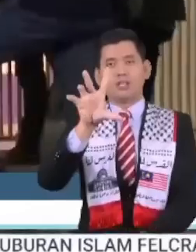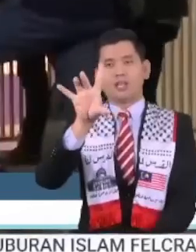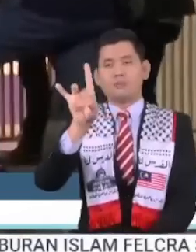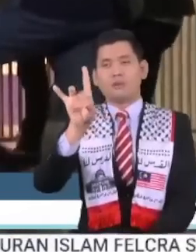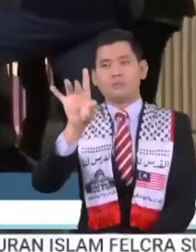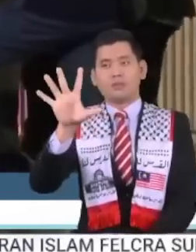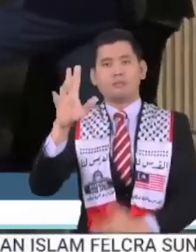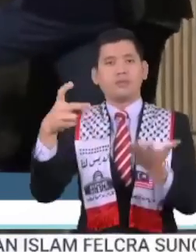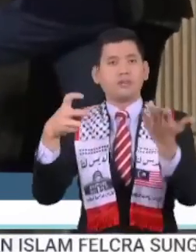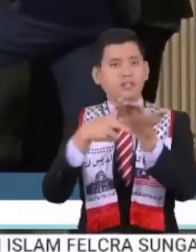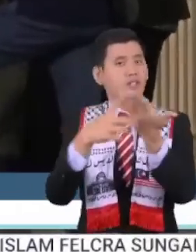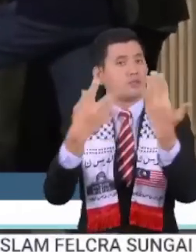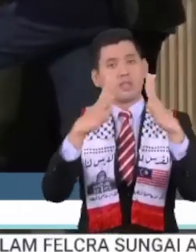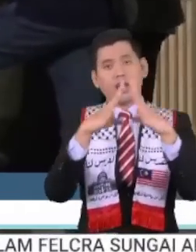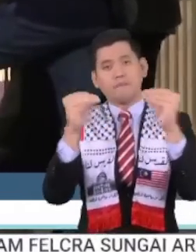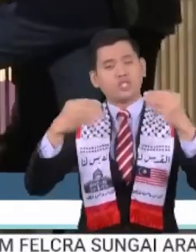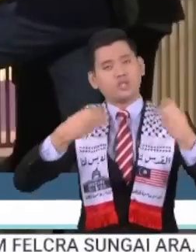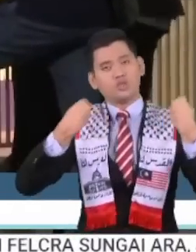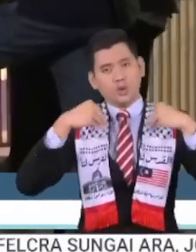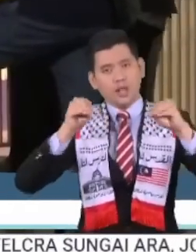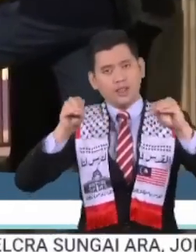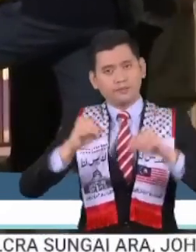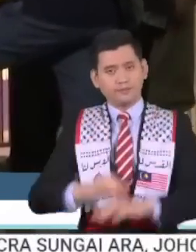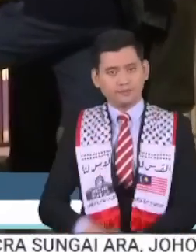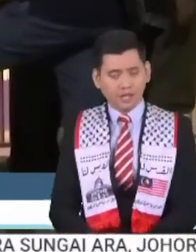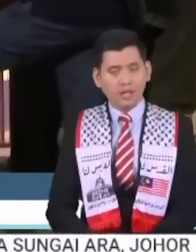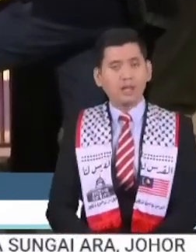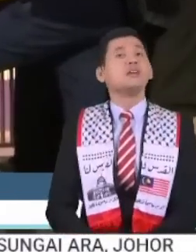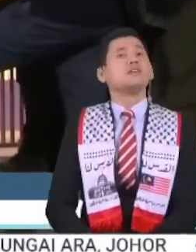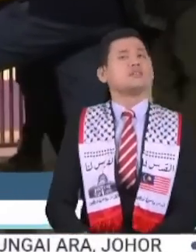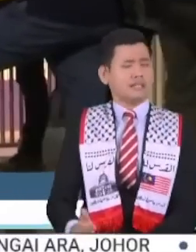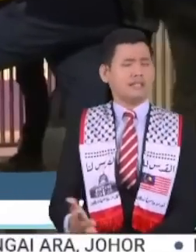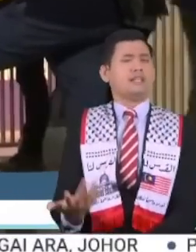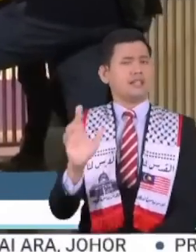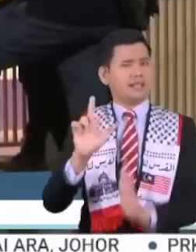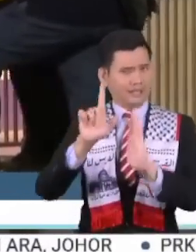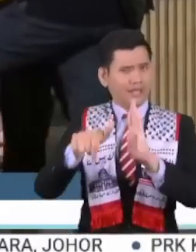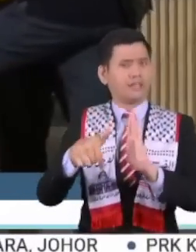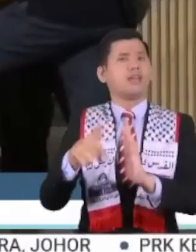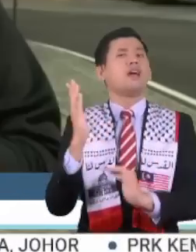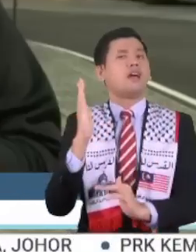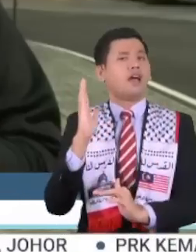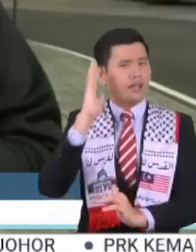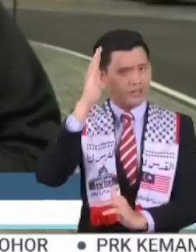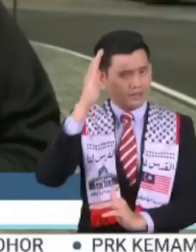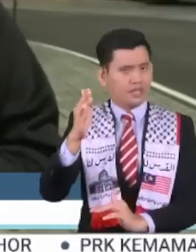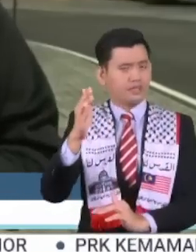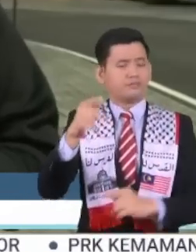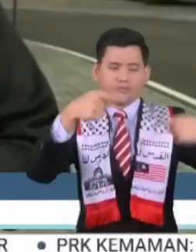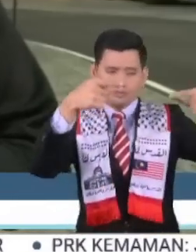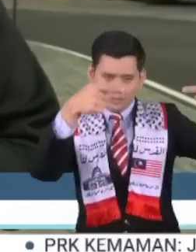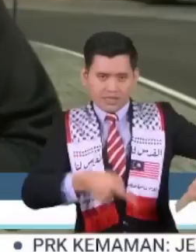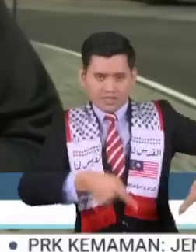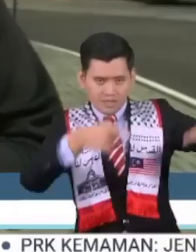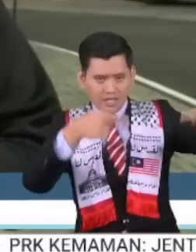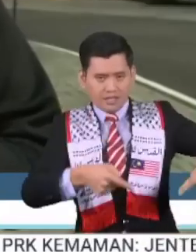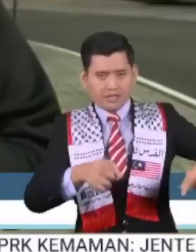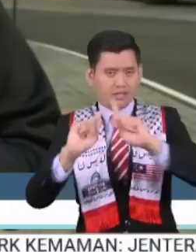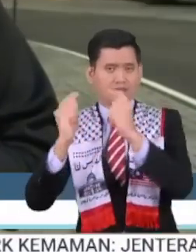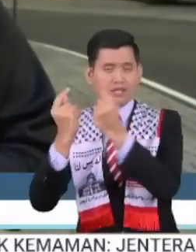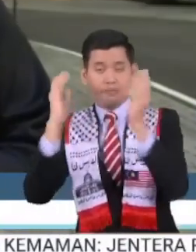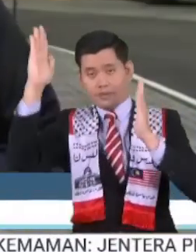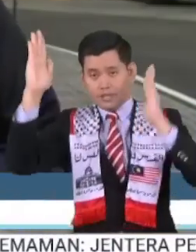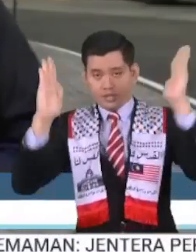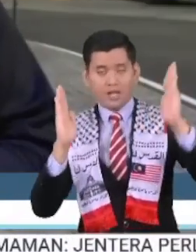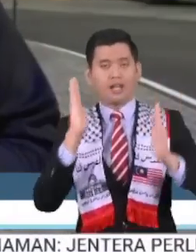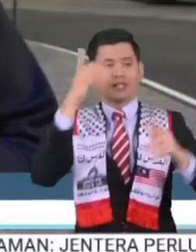15,385 tiket telah terjual. Dan dalam beberapa minit saja lagi, skuad Harimau Malaya akan berdepan pasukan di